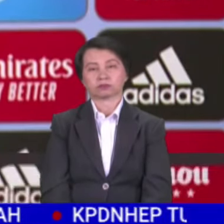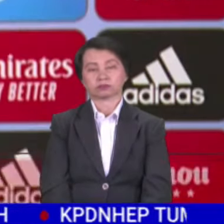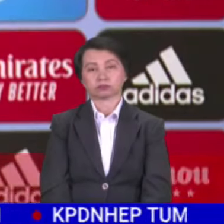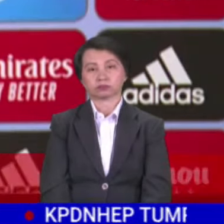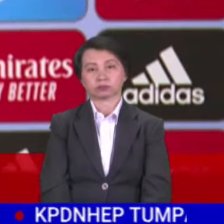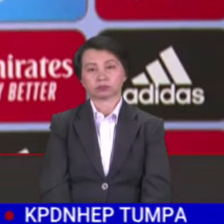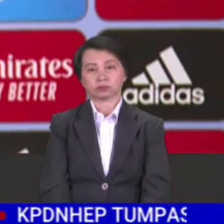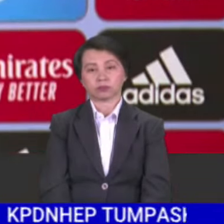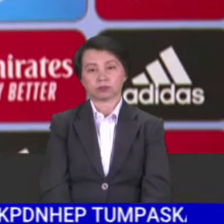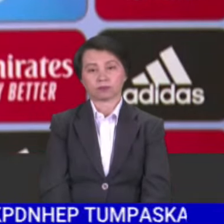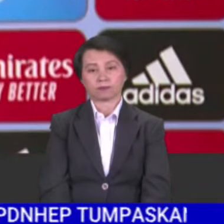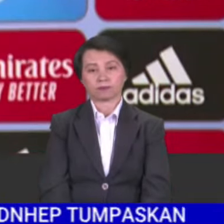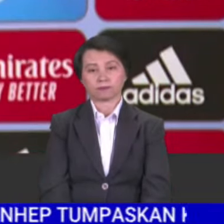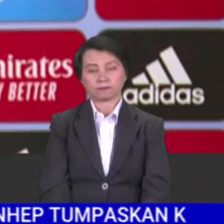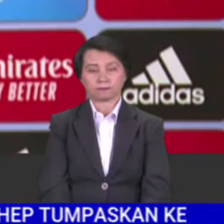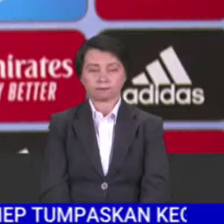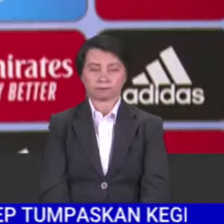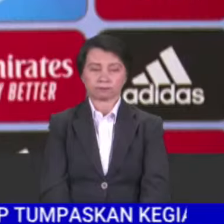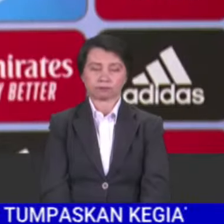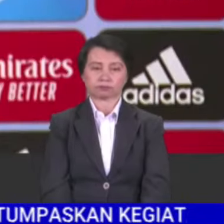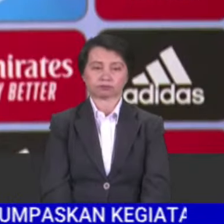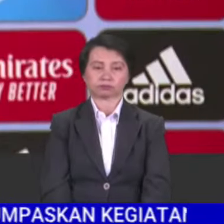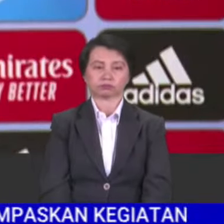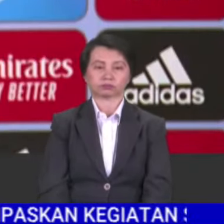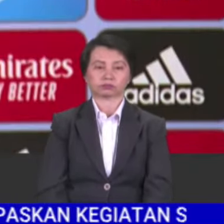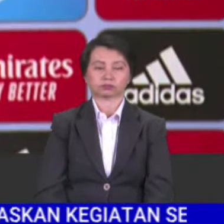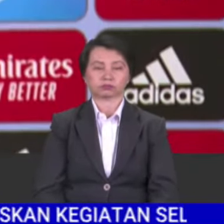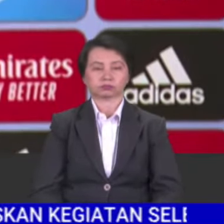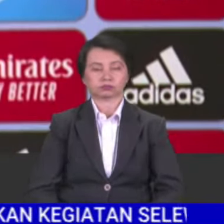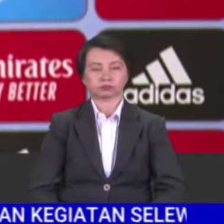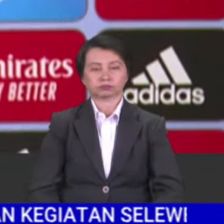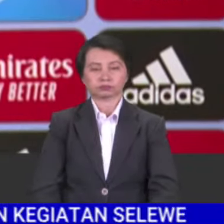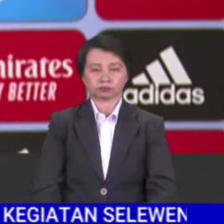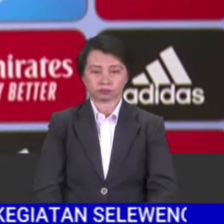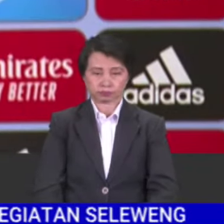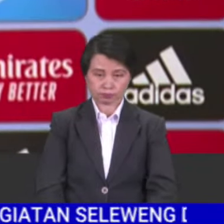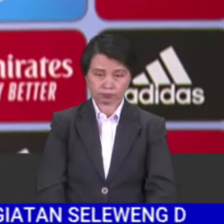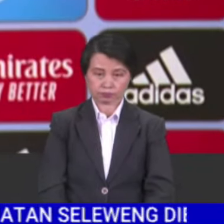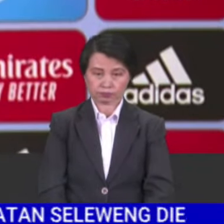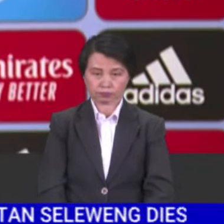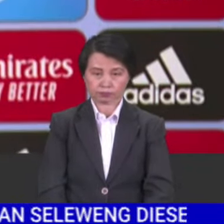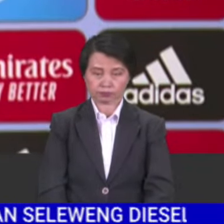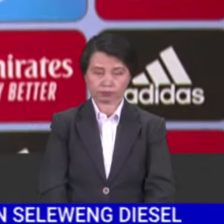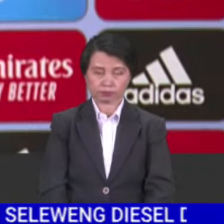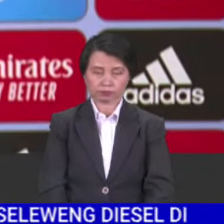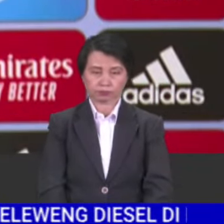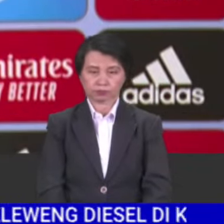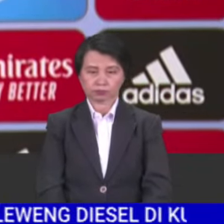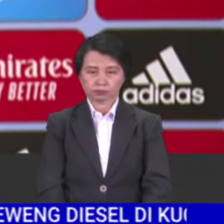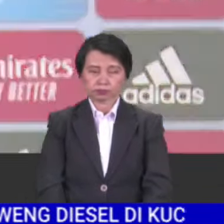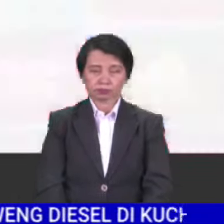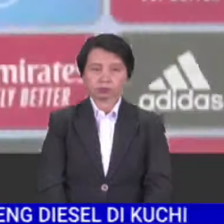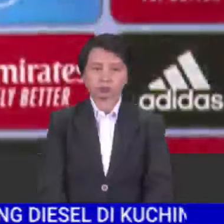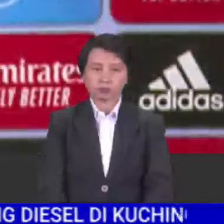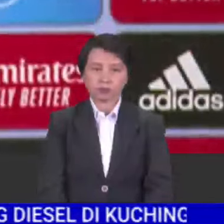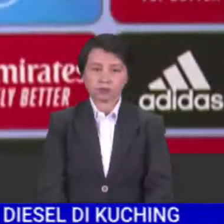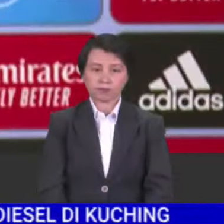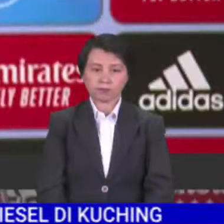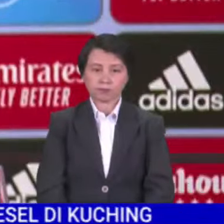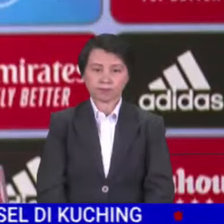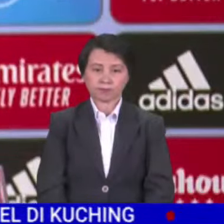temporada. Va a ser un equipo fuerte que tiene muchos recursos. Le hemos quitado tres puntos.